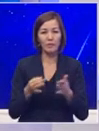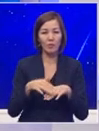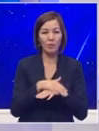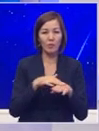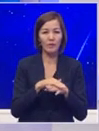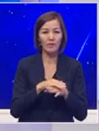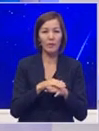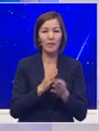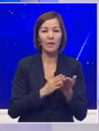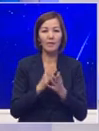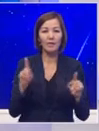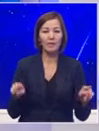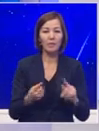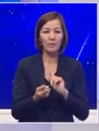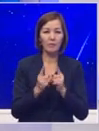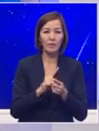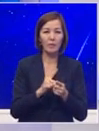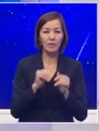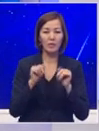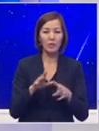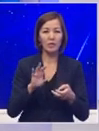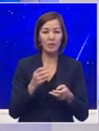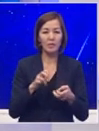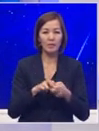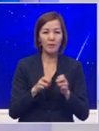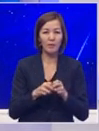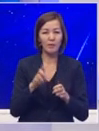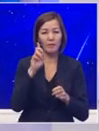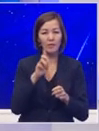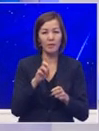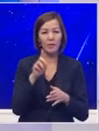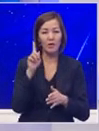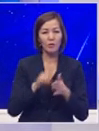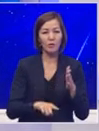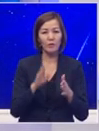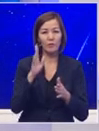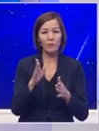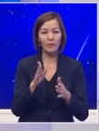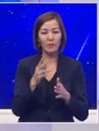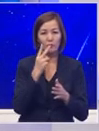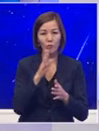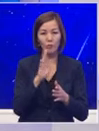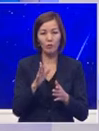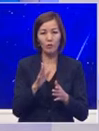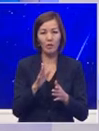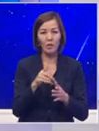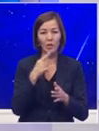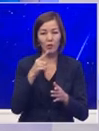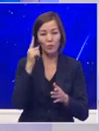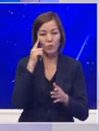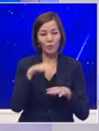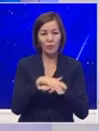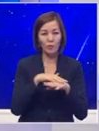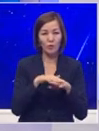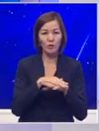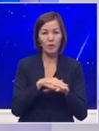политическая модернизация позволит не только решить социальные проблемы в стране но и с уверенностью смотреть в будущее считают граждане региона